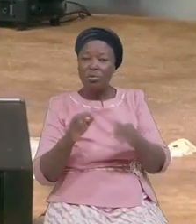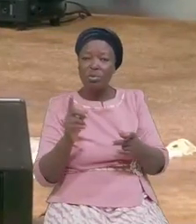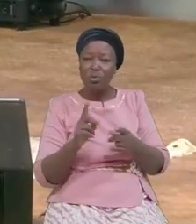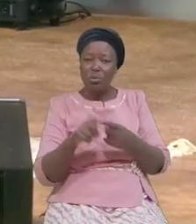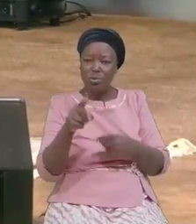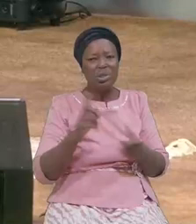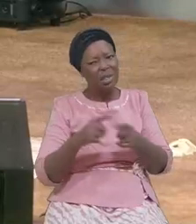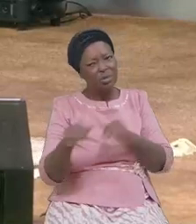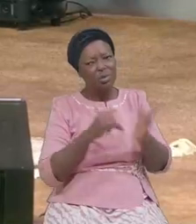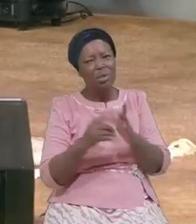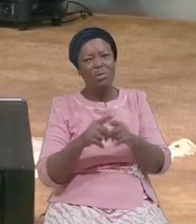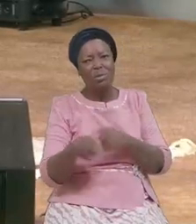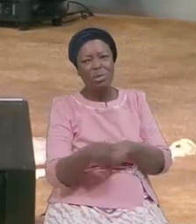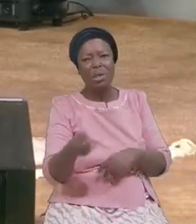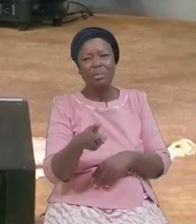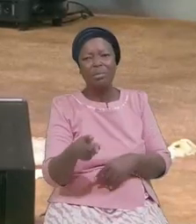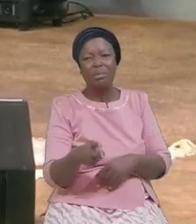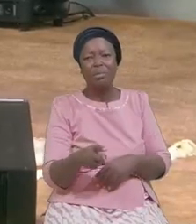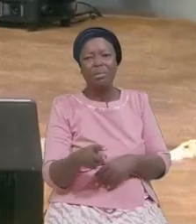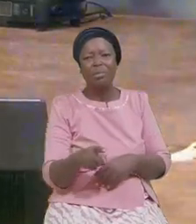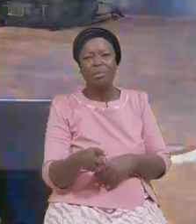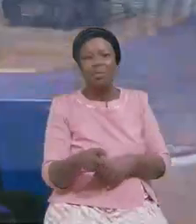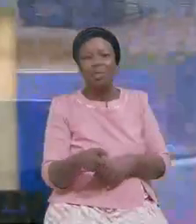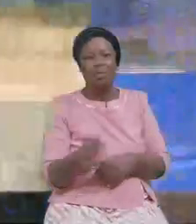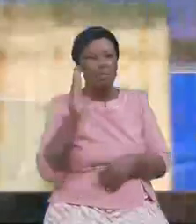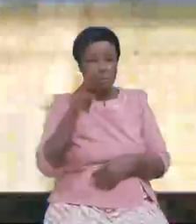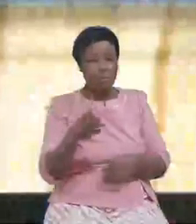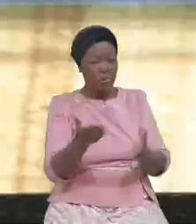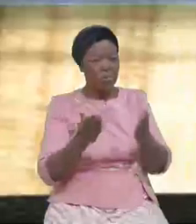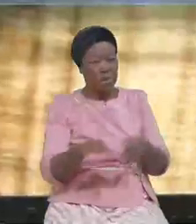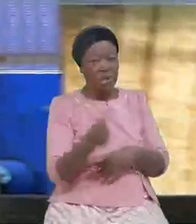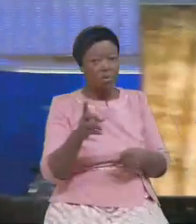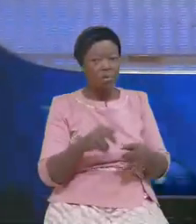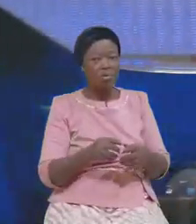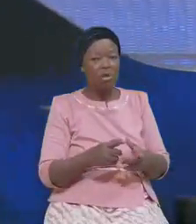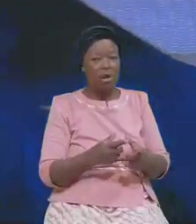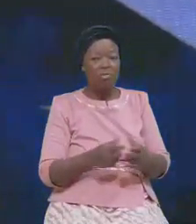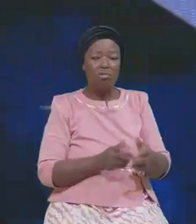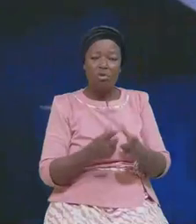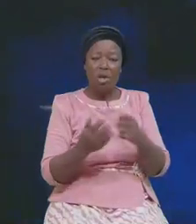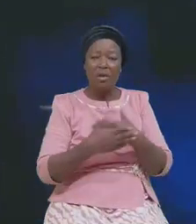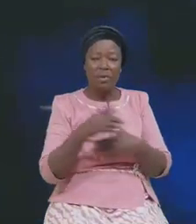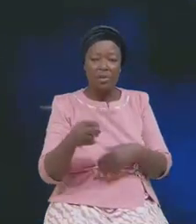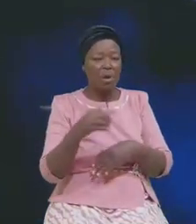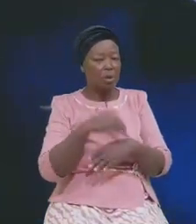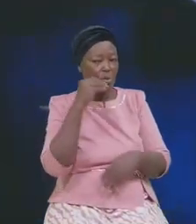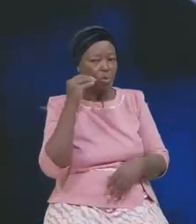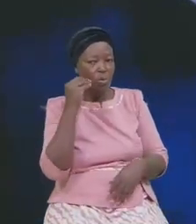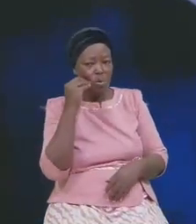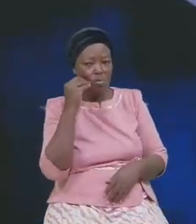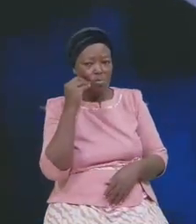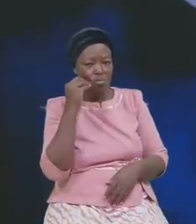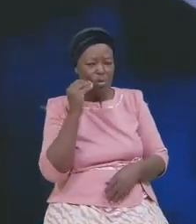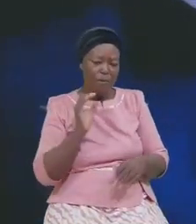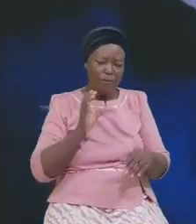eux. Pourquoi maintenant tu veux que quelqu'un court après toi à la maison, intimidé par